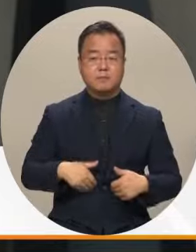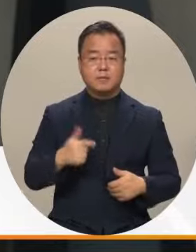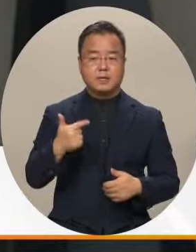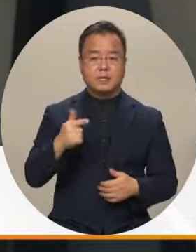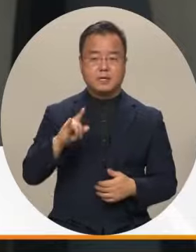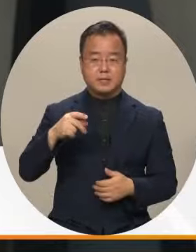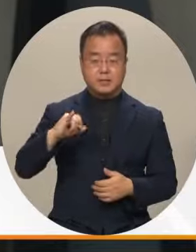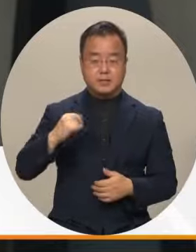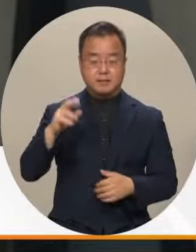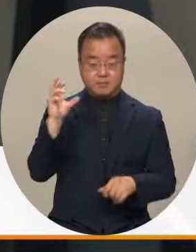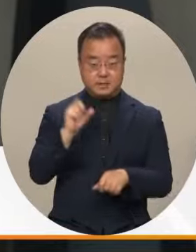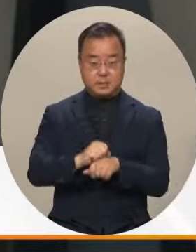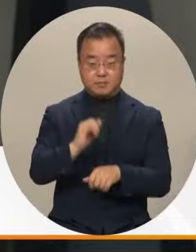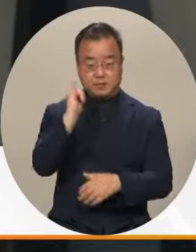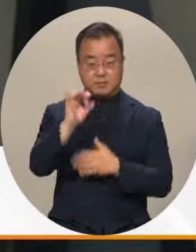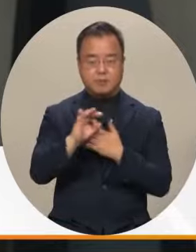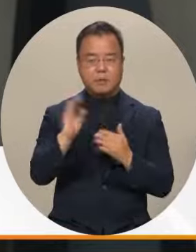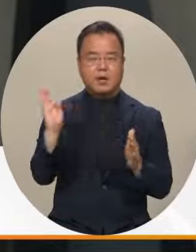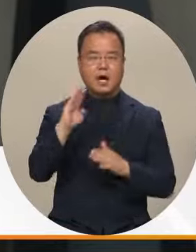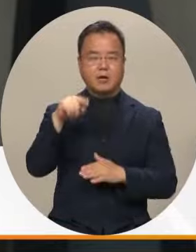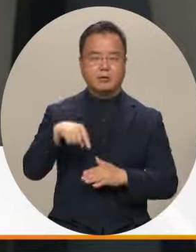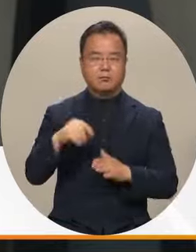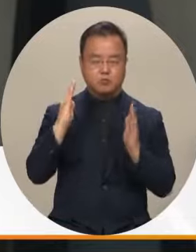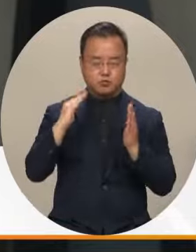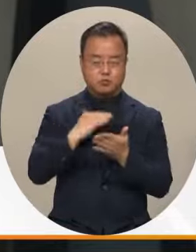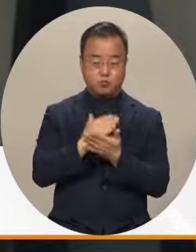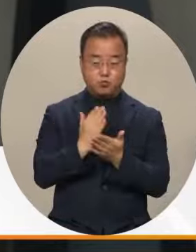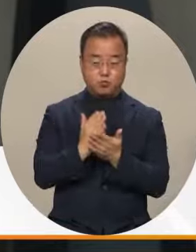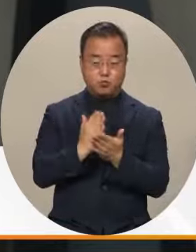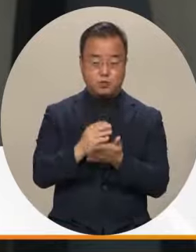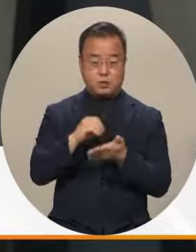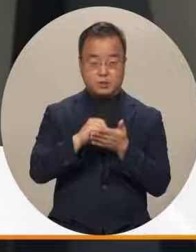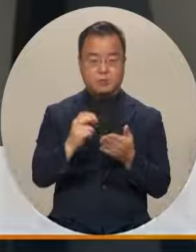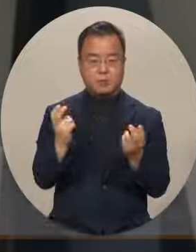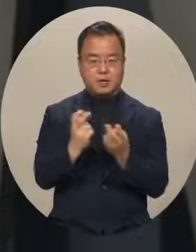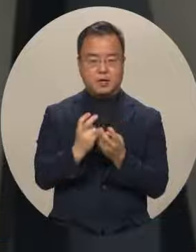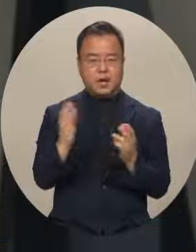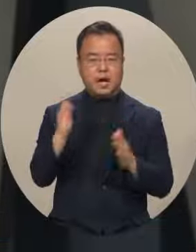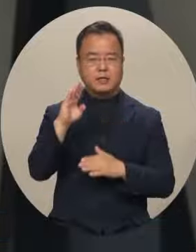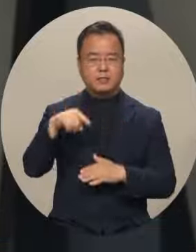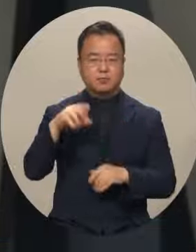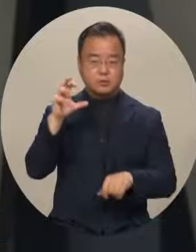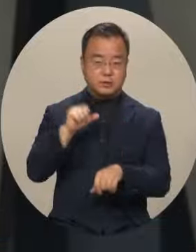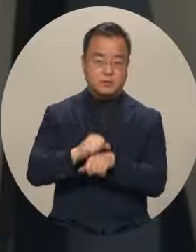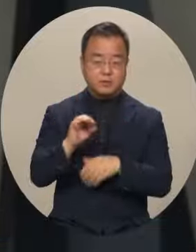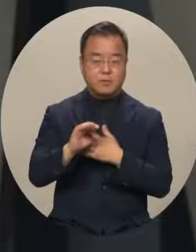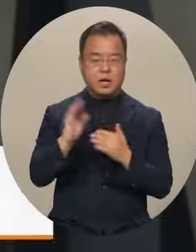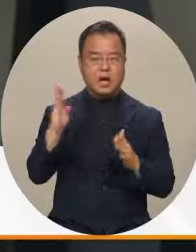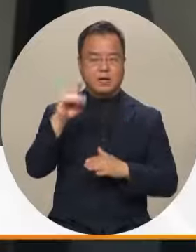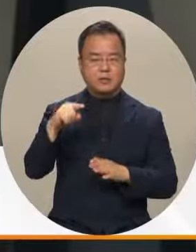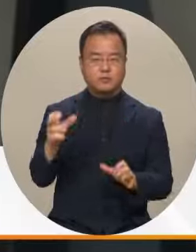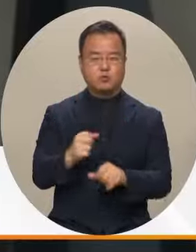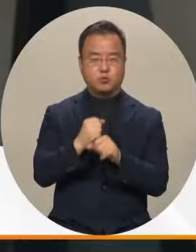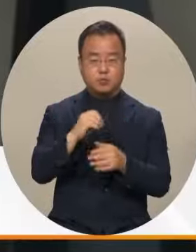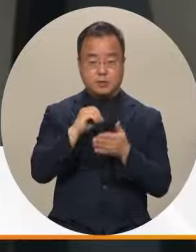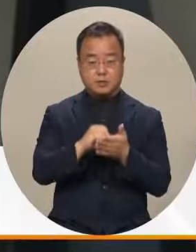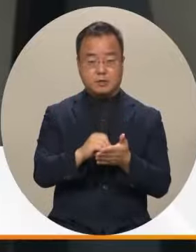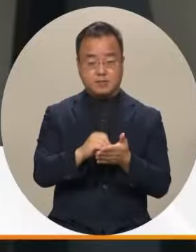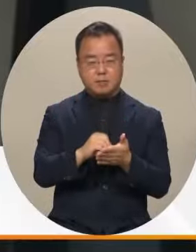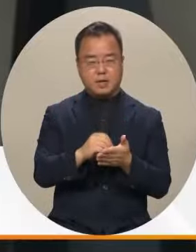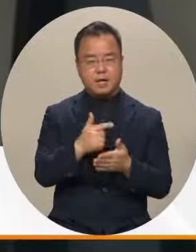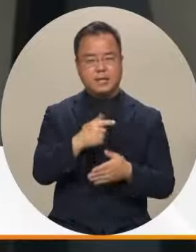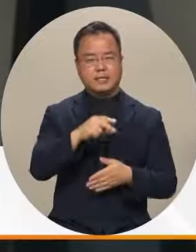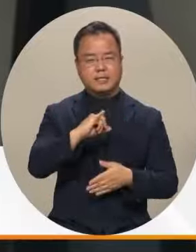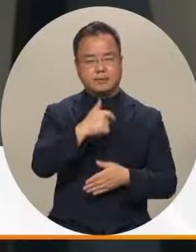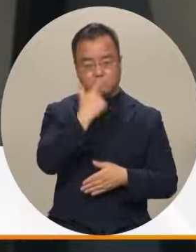강점이 있다면 학생부 교과전형을 학생부의 강점이 있다면 학생부 종합전형을 내신은 다소 약하지만 수능과 논술의